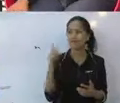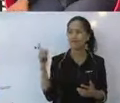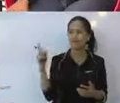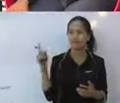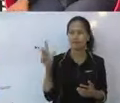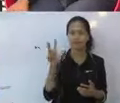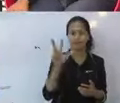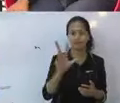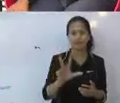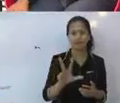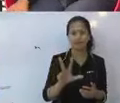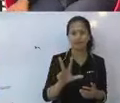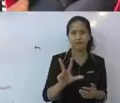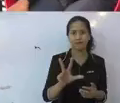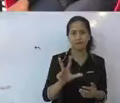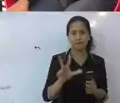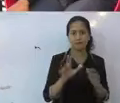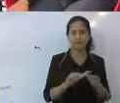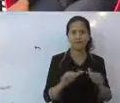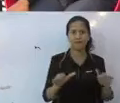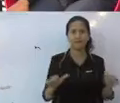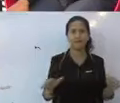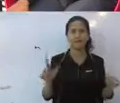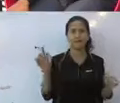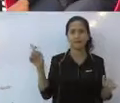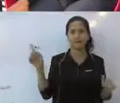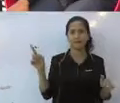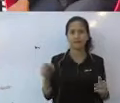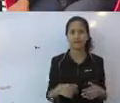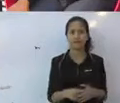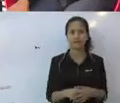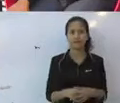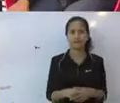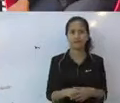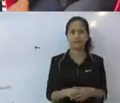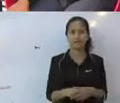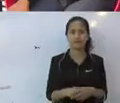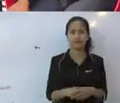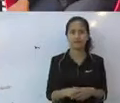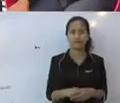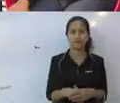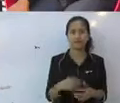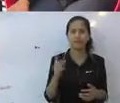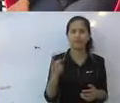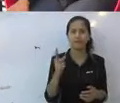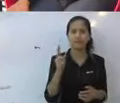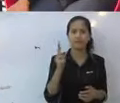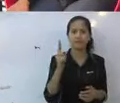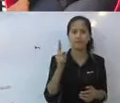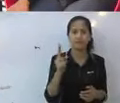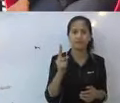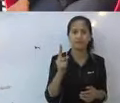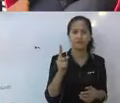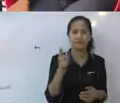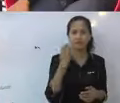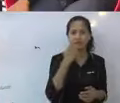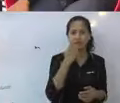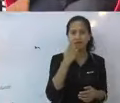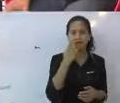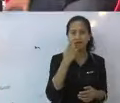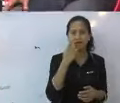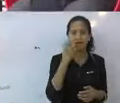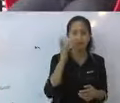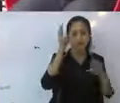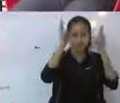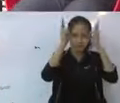gulay. Kasi, ano pa lang talaga, 1 year old pa lang kumakain na yan si Ian ng ano. Yung laswa. Laswa. Yung gulay talaga